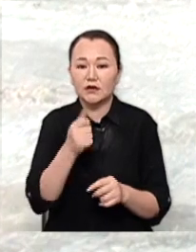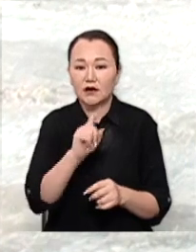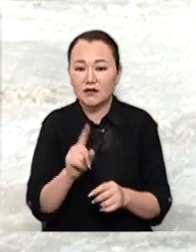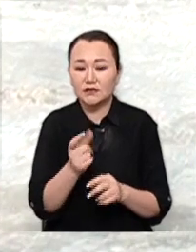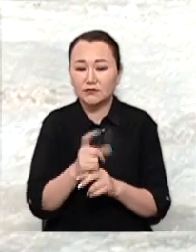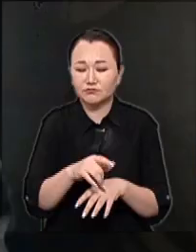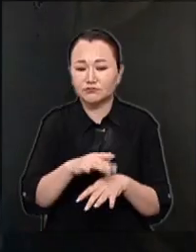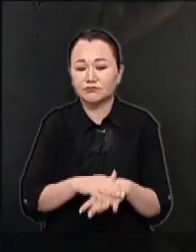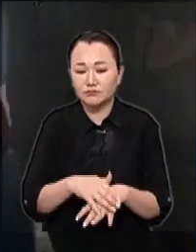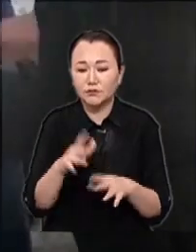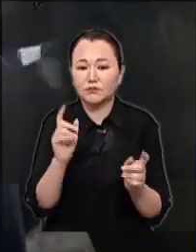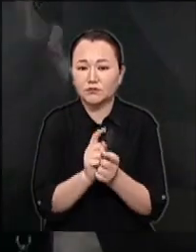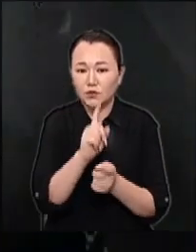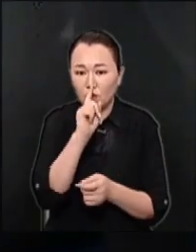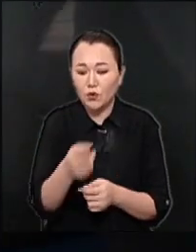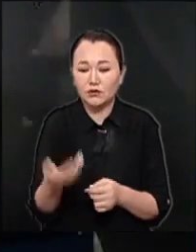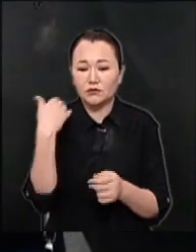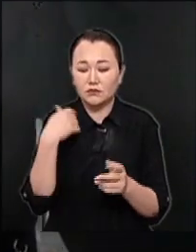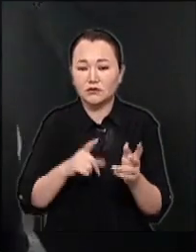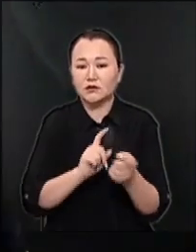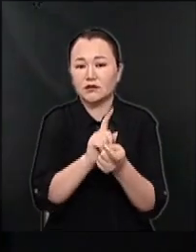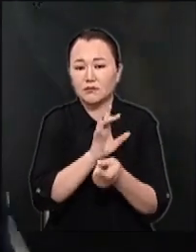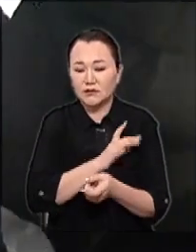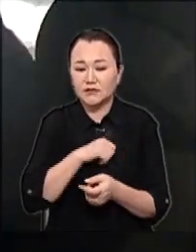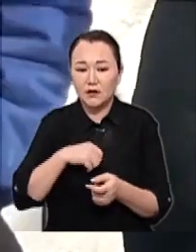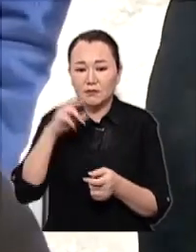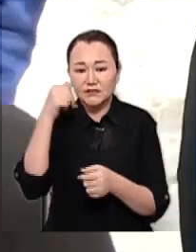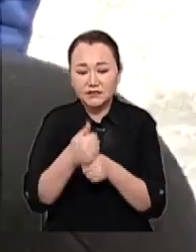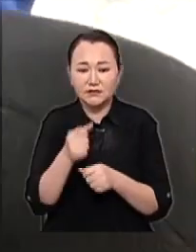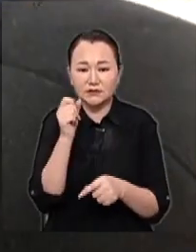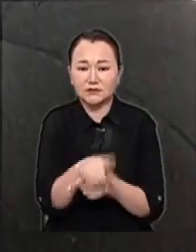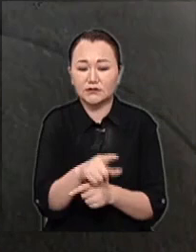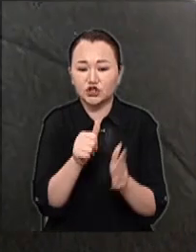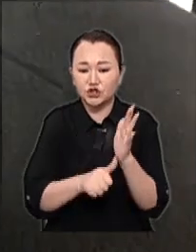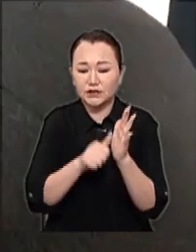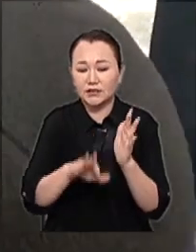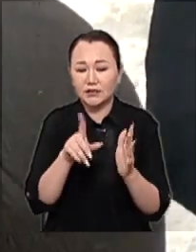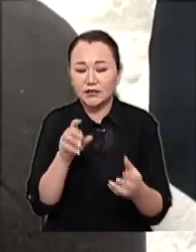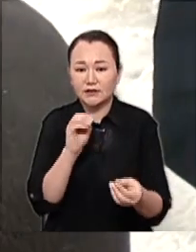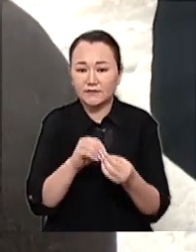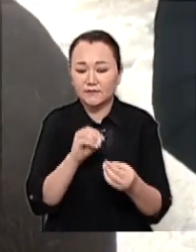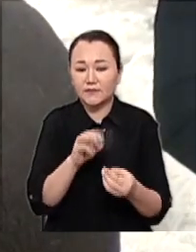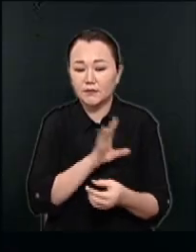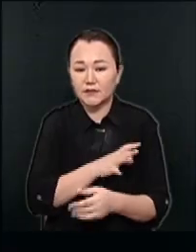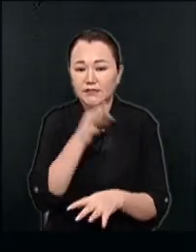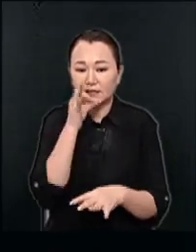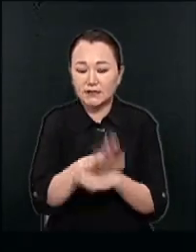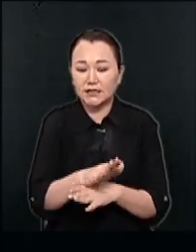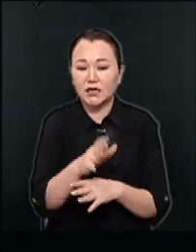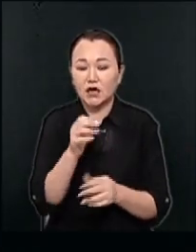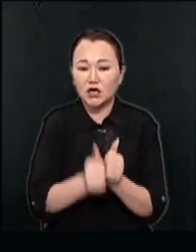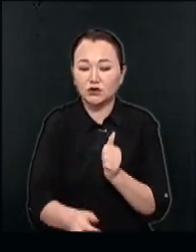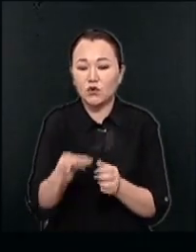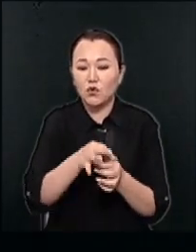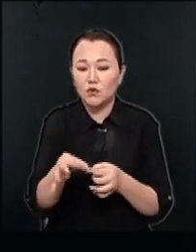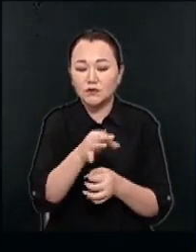түрінің төңірегіндегі дау бір жыл бұрын өрши түскен. Президенттің өзі араласып газ бағасын 60 теңгеге тұрақтандырған. Осыған орай әр облысқа сұранысқа